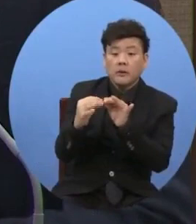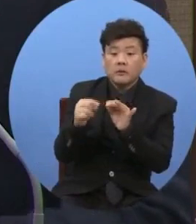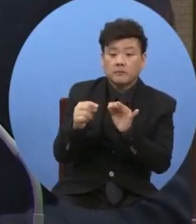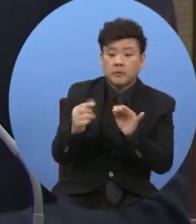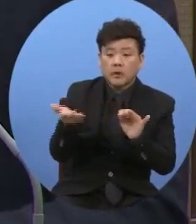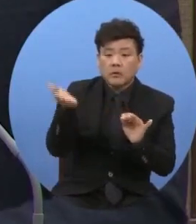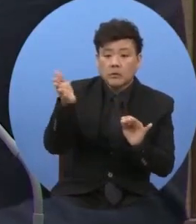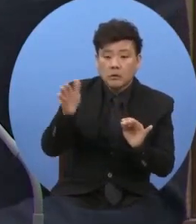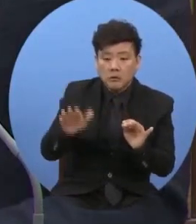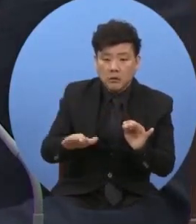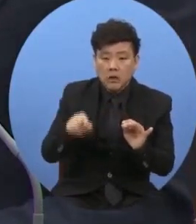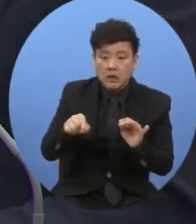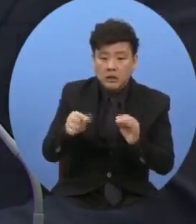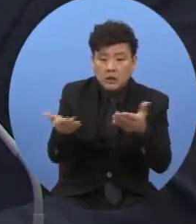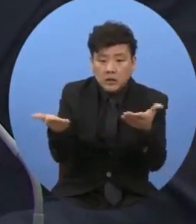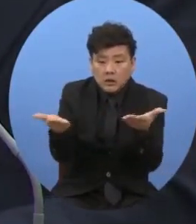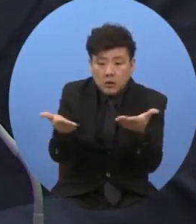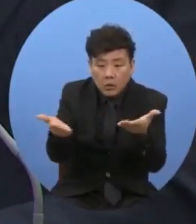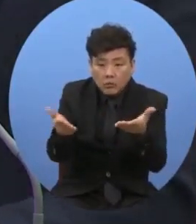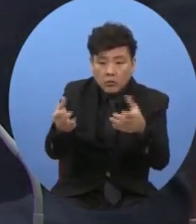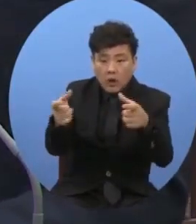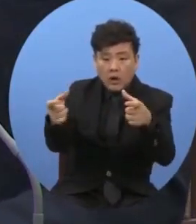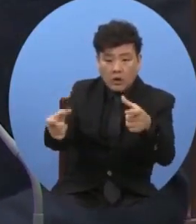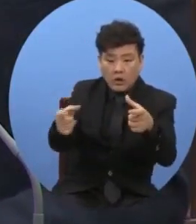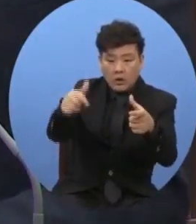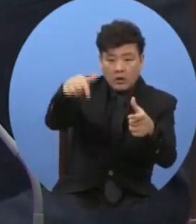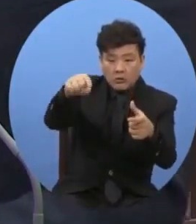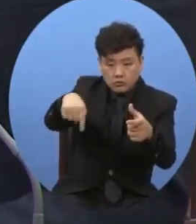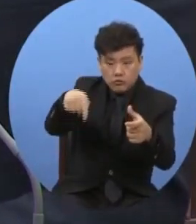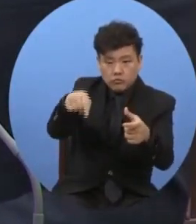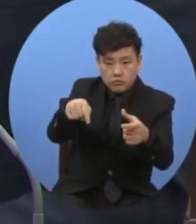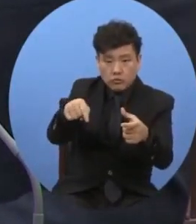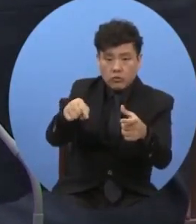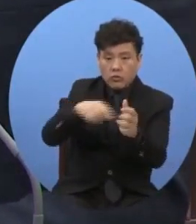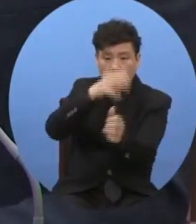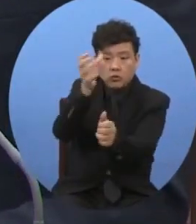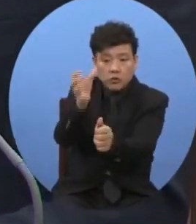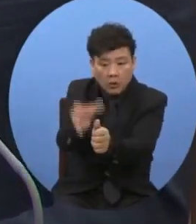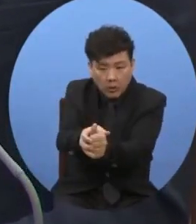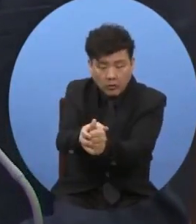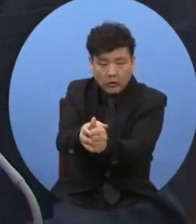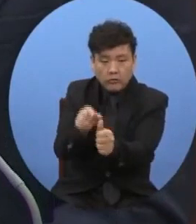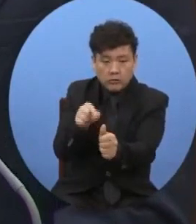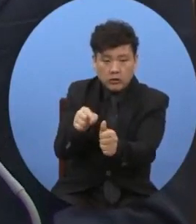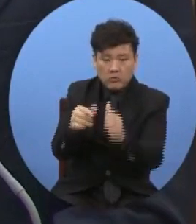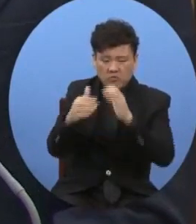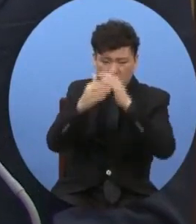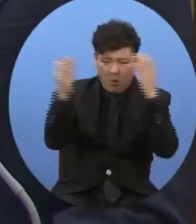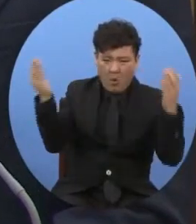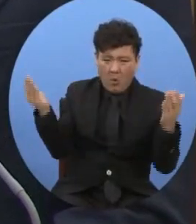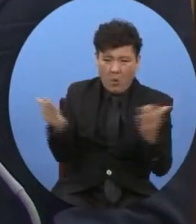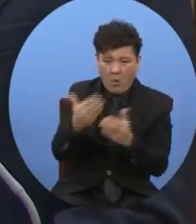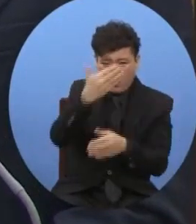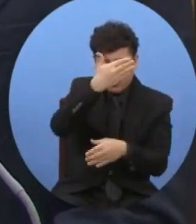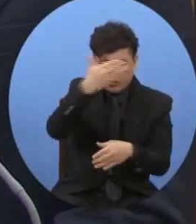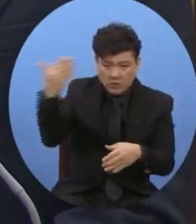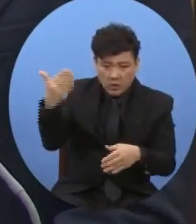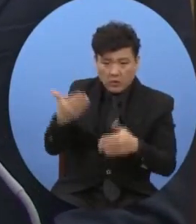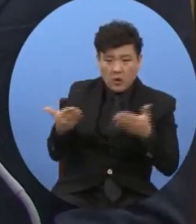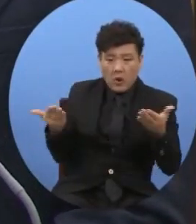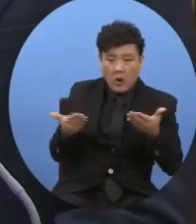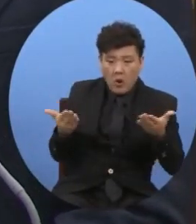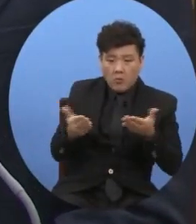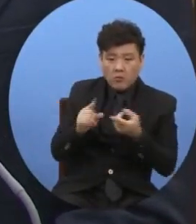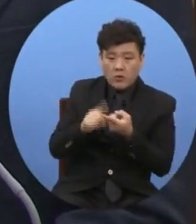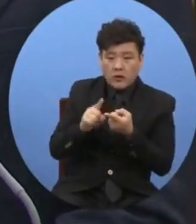그렇다고 해서 이 업무가 자치구로 주도권이 넘어갔다고 해서 모든 청년 관련 업무가 다 좀 비중이 약해지거나 소홀해진